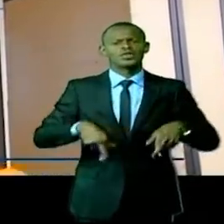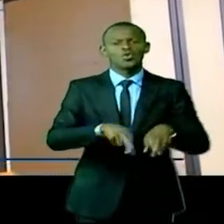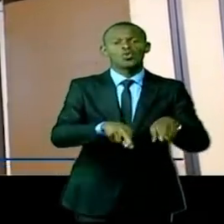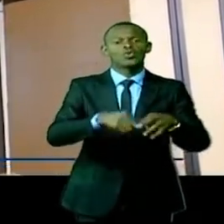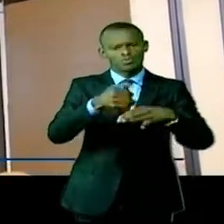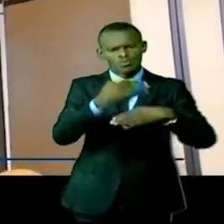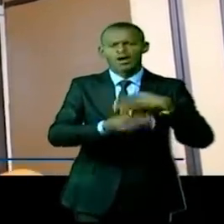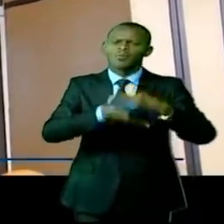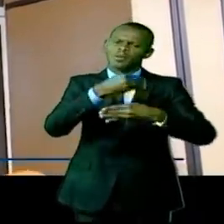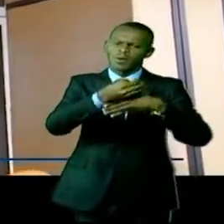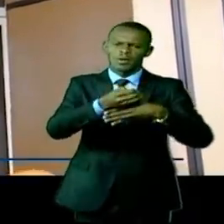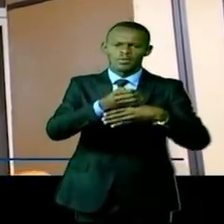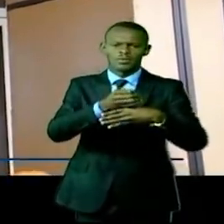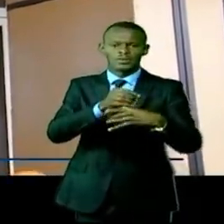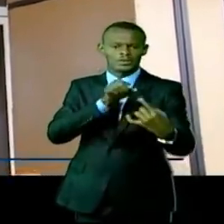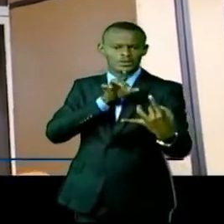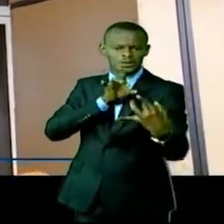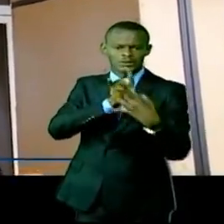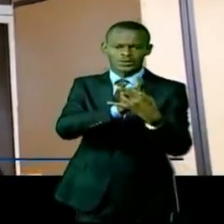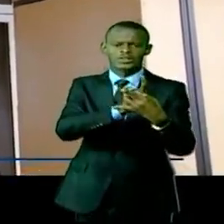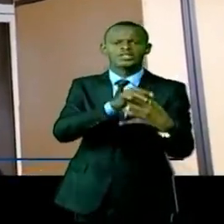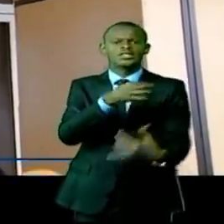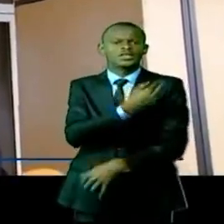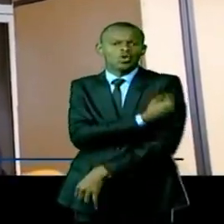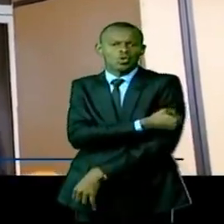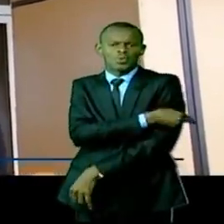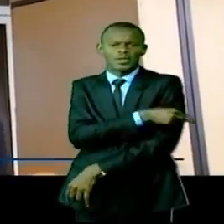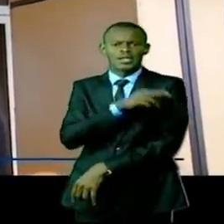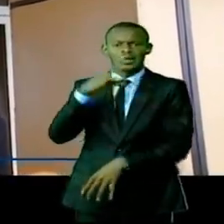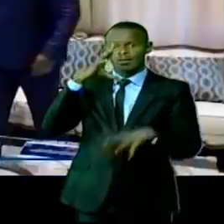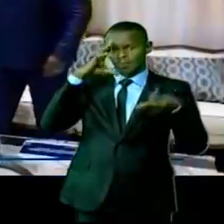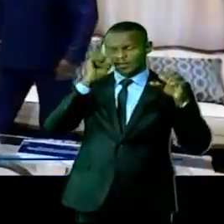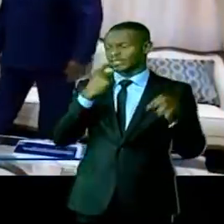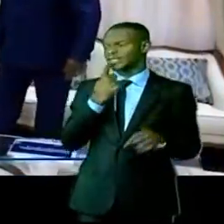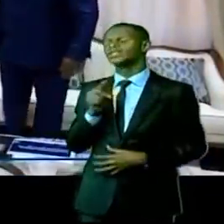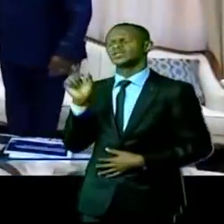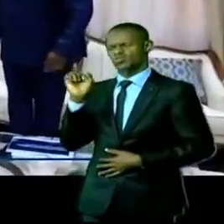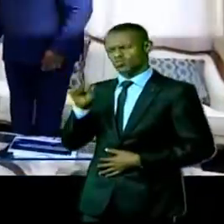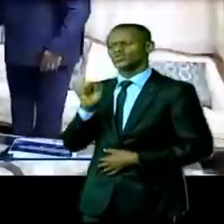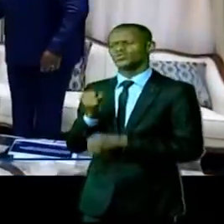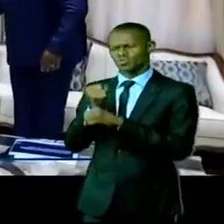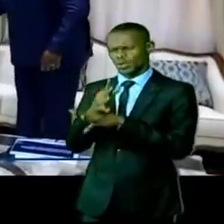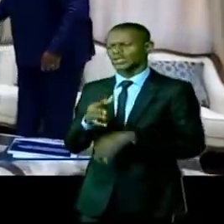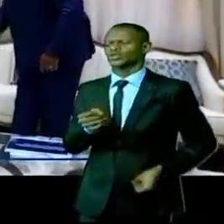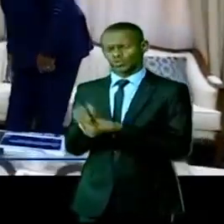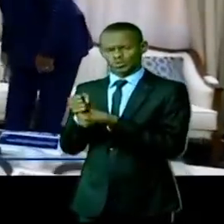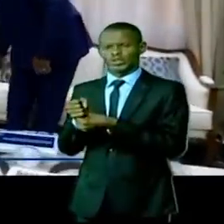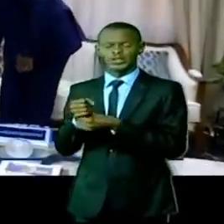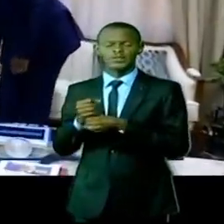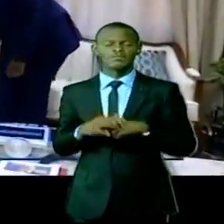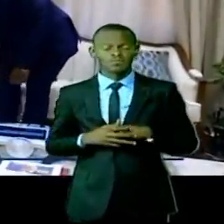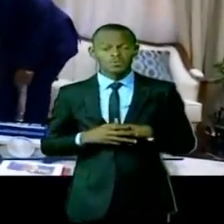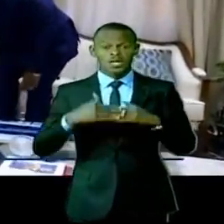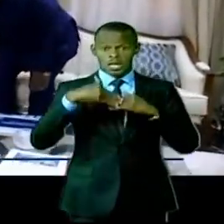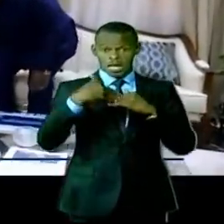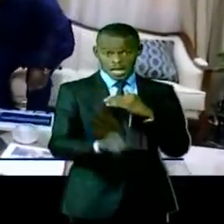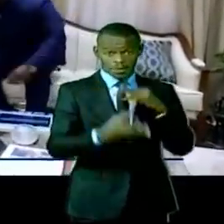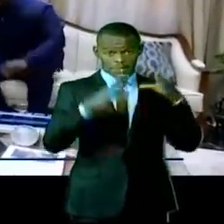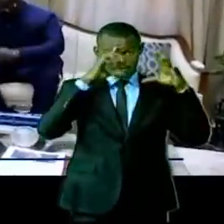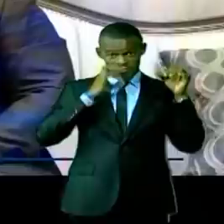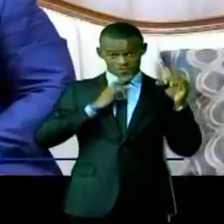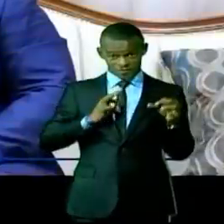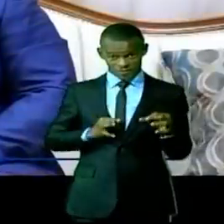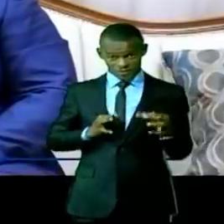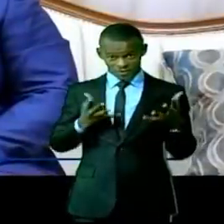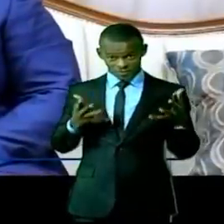il a dit c'est un projet que nous allons soutenir. Le président de la République, Félix-Antoine Tshisekedi Tshilombo, a eu